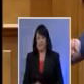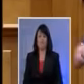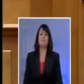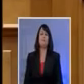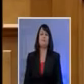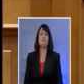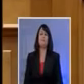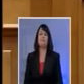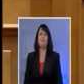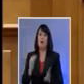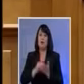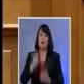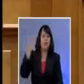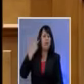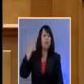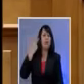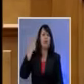Μας κατηγορούσατε επίσης